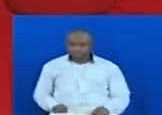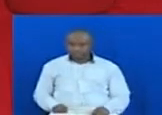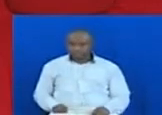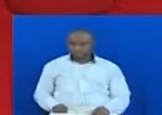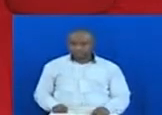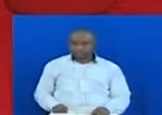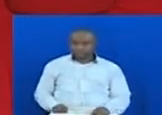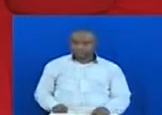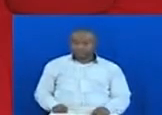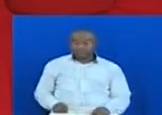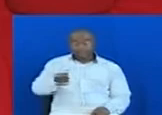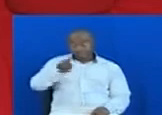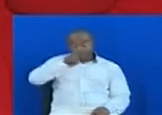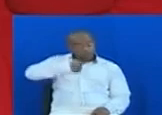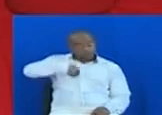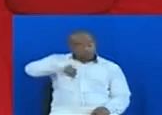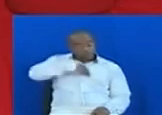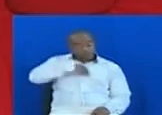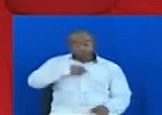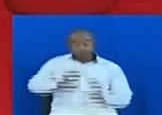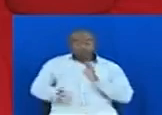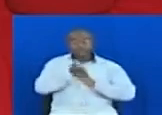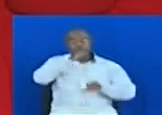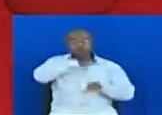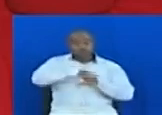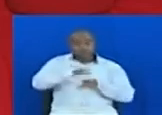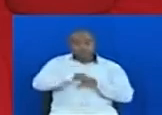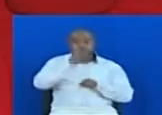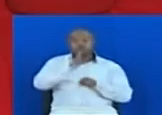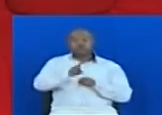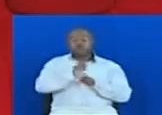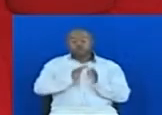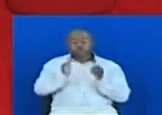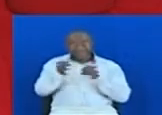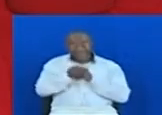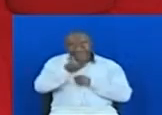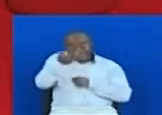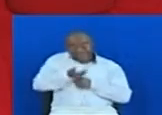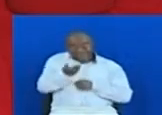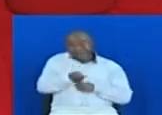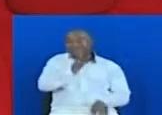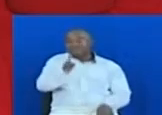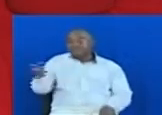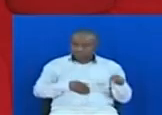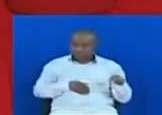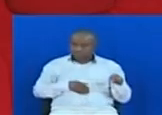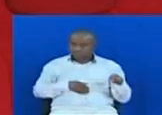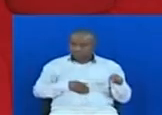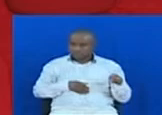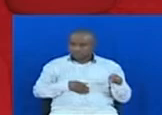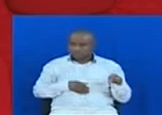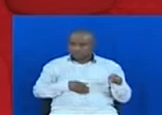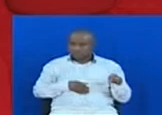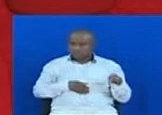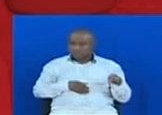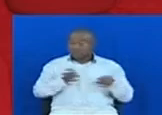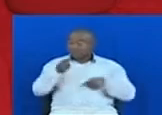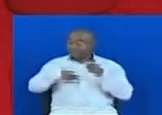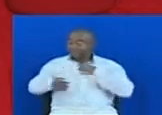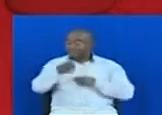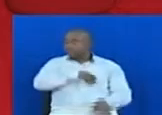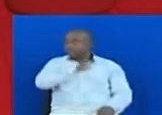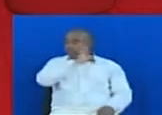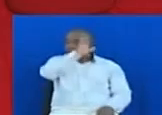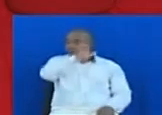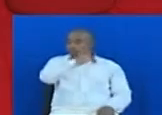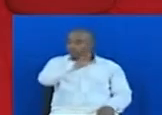tulipoanza kuwaeleza waheshimiwa tunazo kinga za corona za kienyeji, mkawa mnakwepa kwepa kwenye wizara yako kuwe na